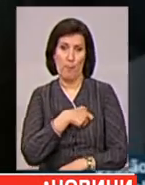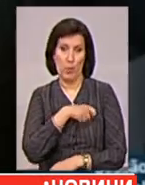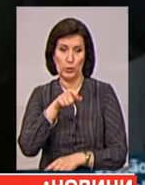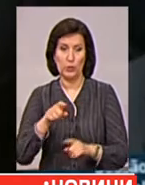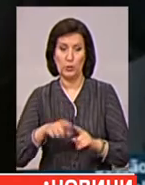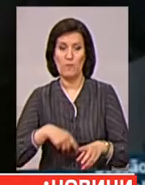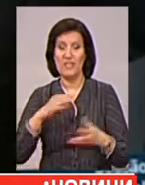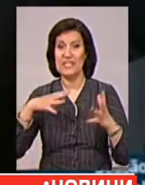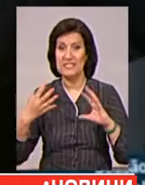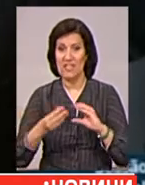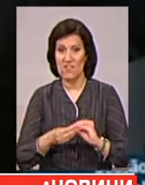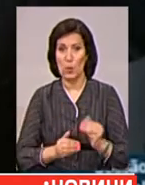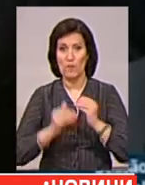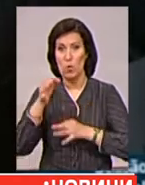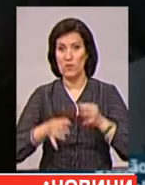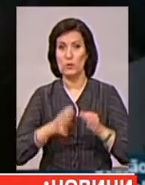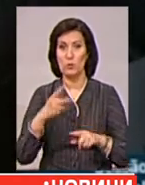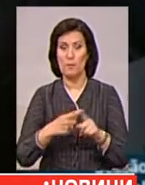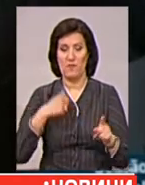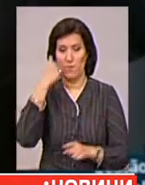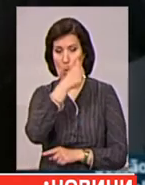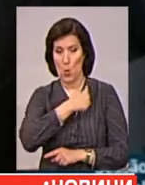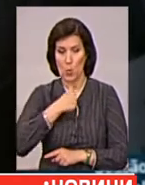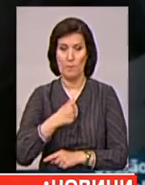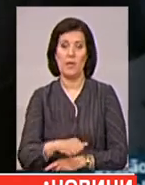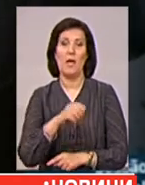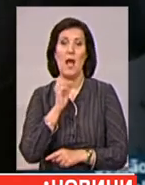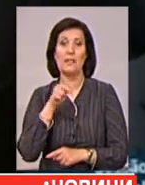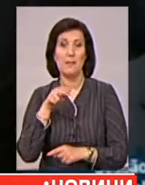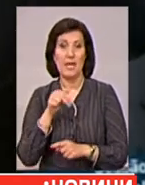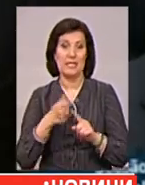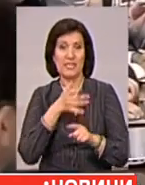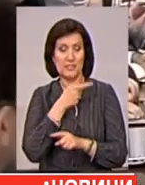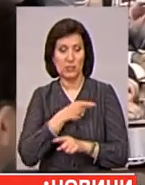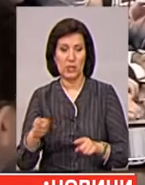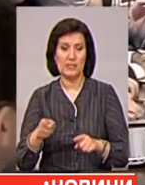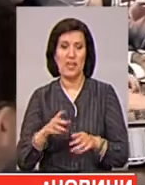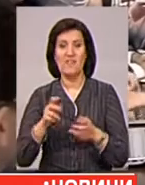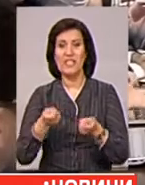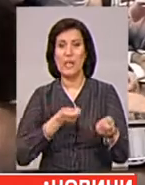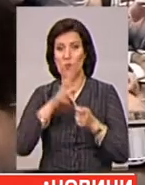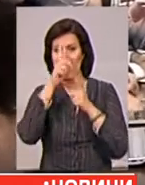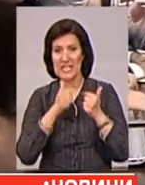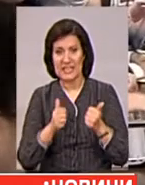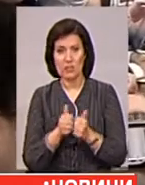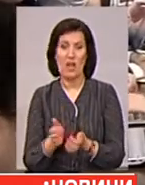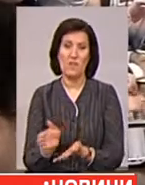щоб винести вирок у Верховного суду, буде півроку. Мішеля Темера на цей час від керування державою відсторонять.